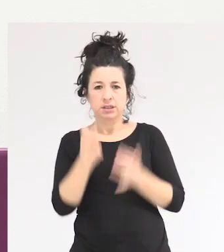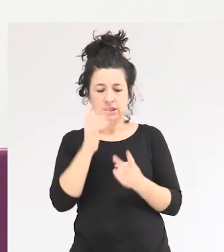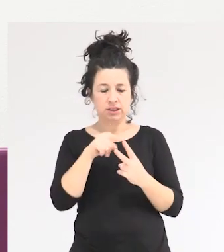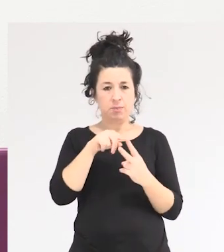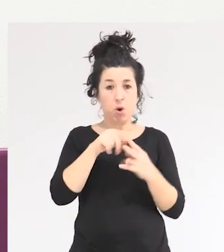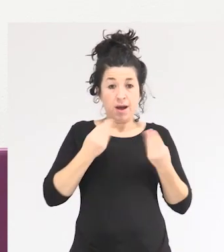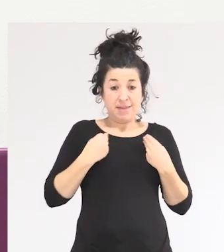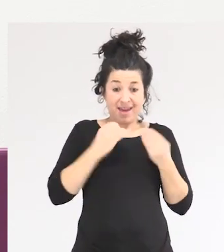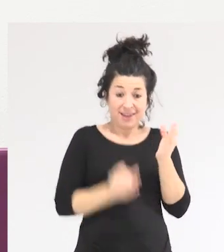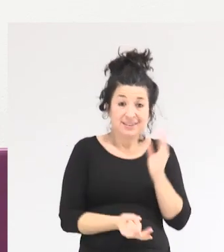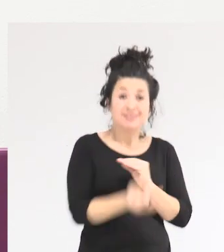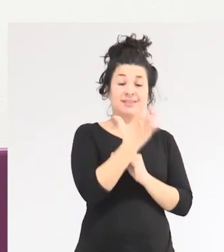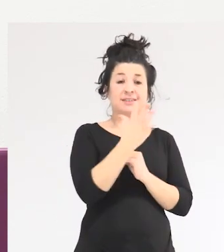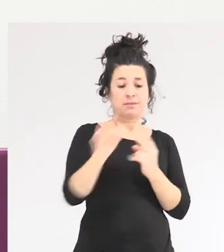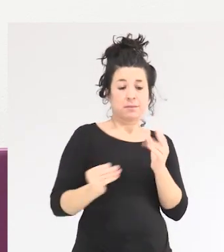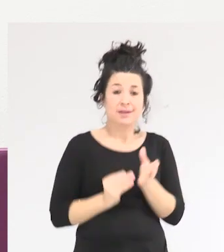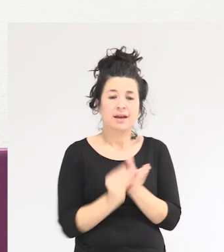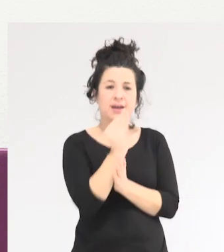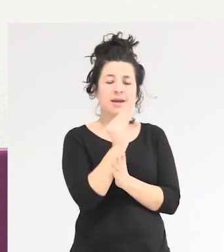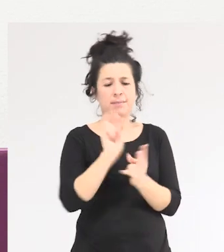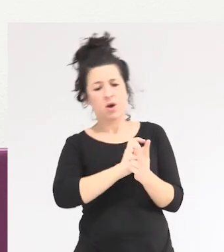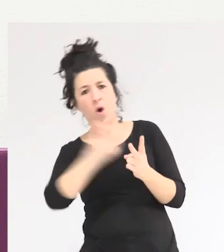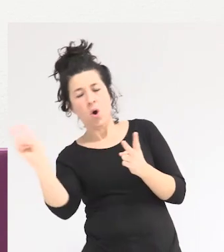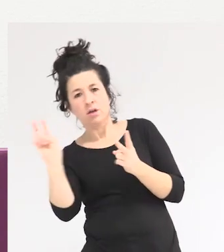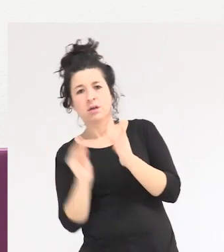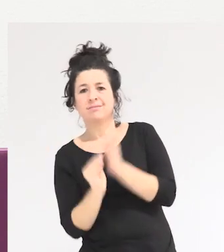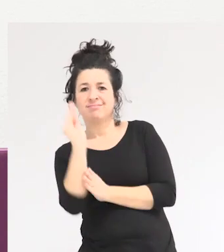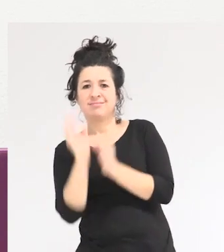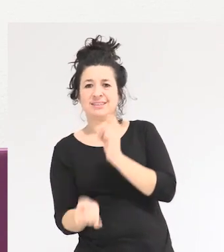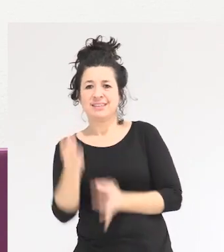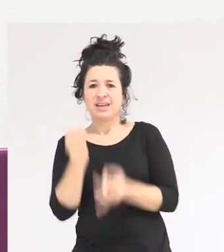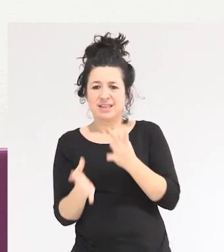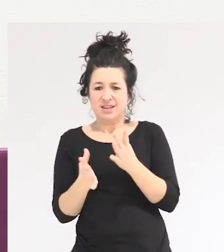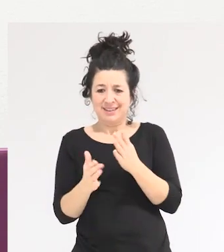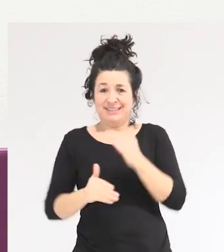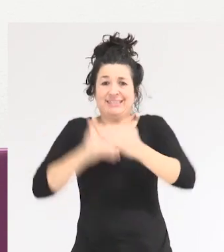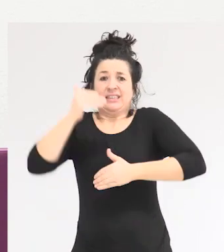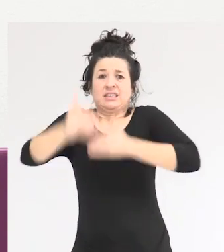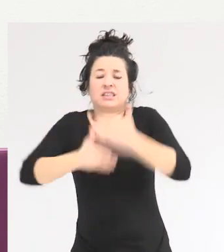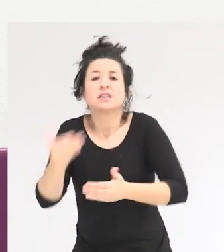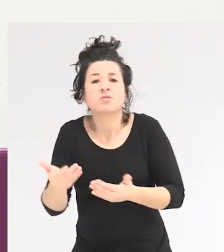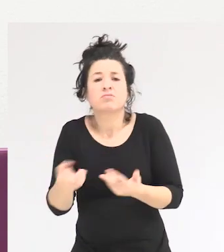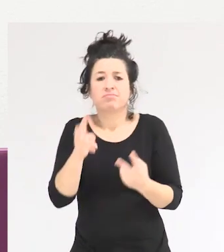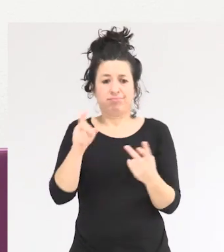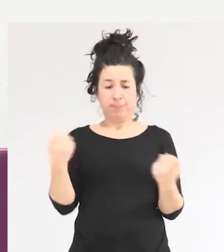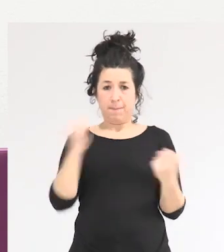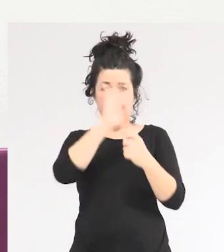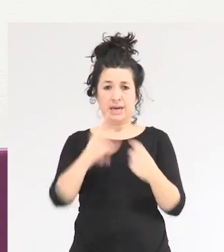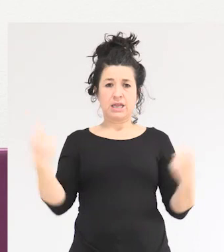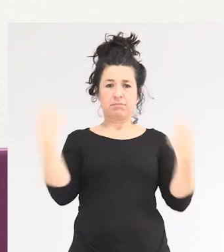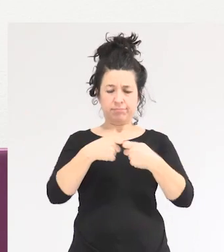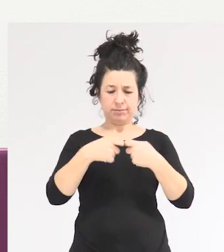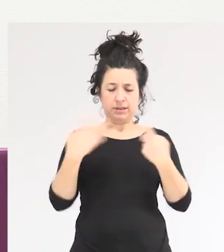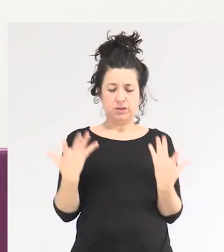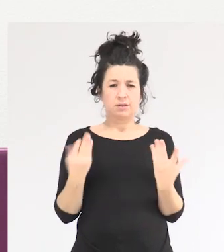baita bestelako sorkuntza aurrera eramaten saiatzea. Ez da? Eta bueno, horren inguruan hasi